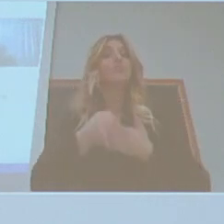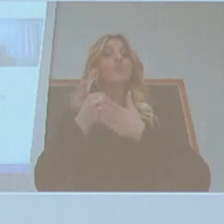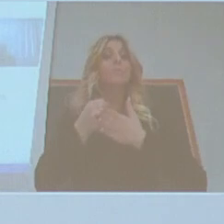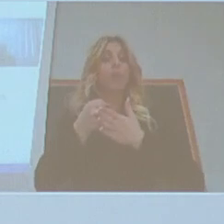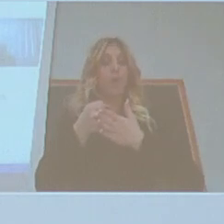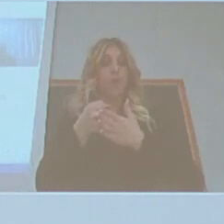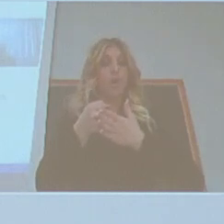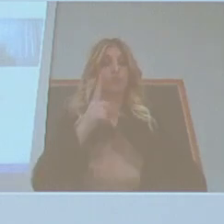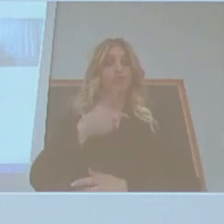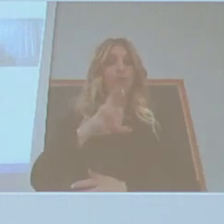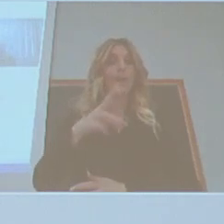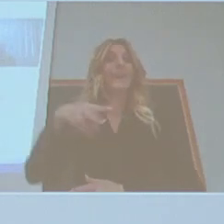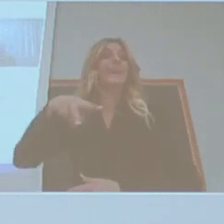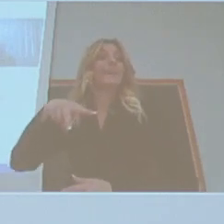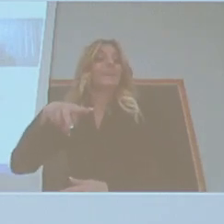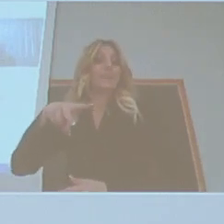E ecco, qui